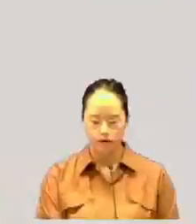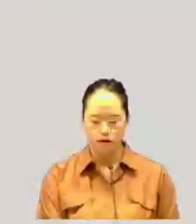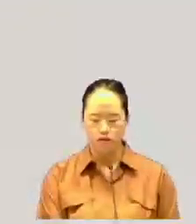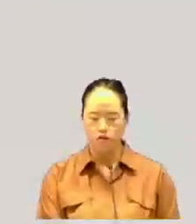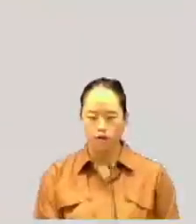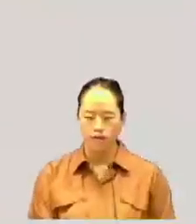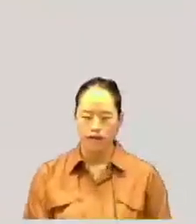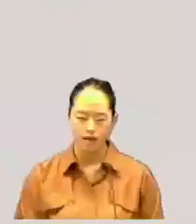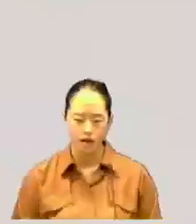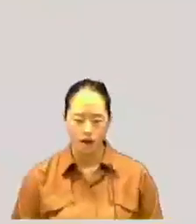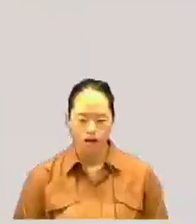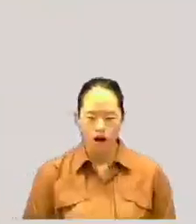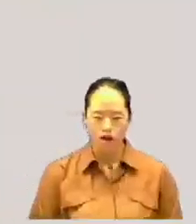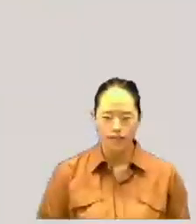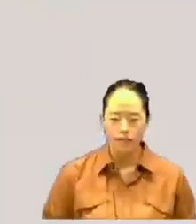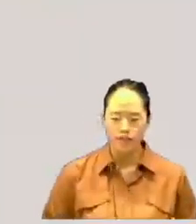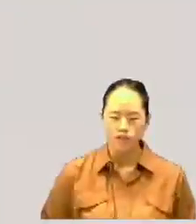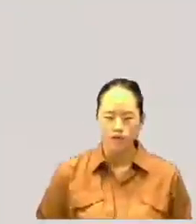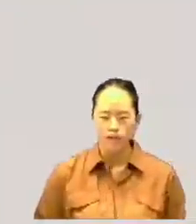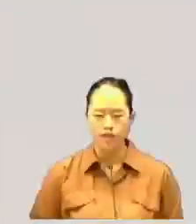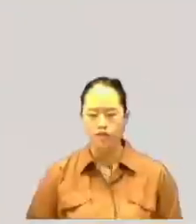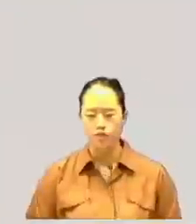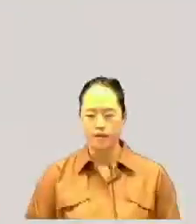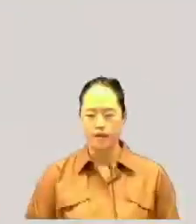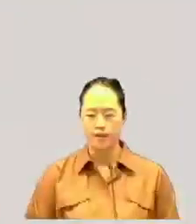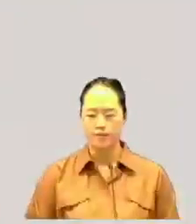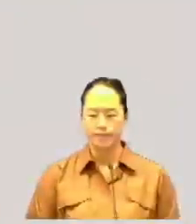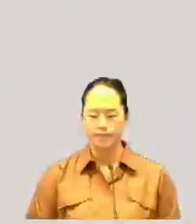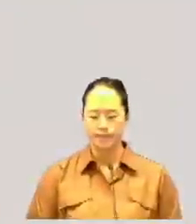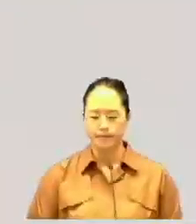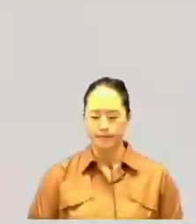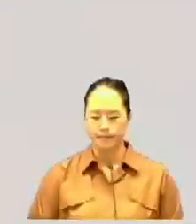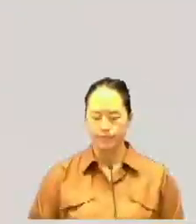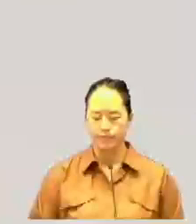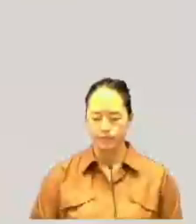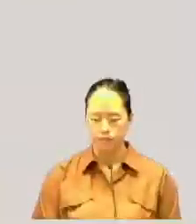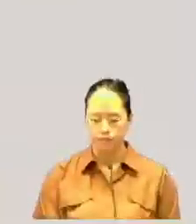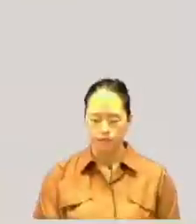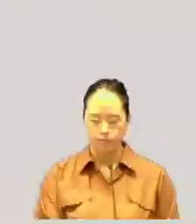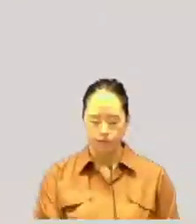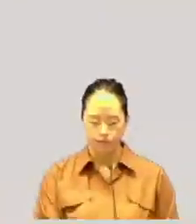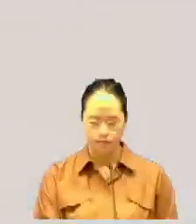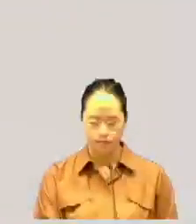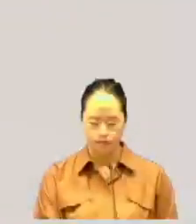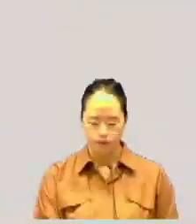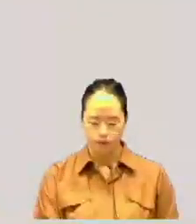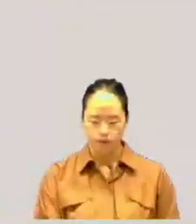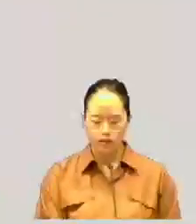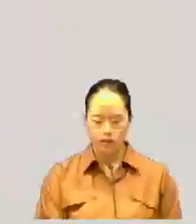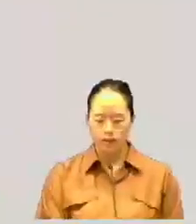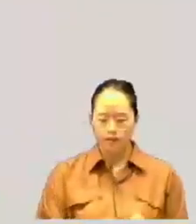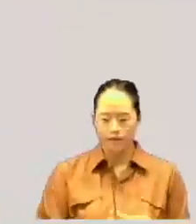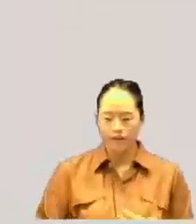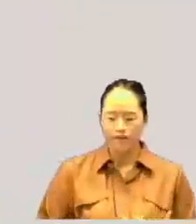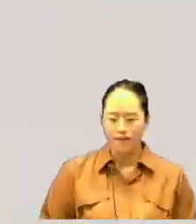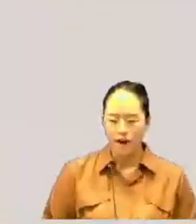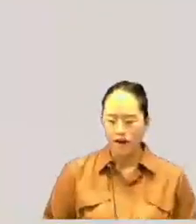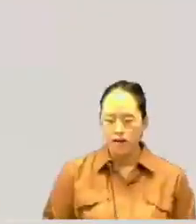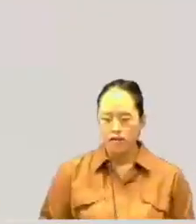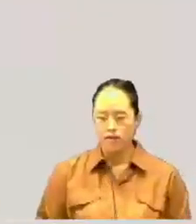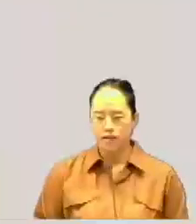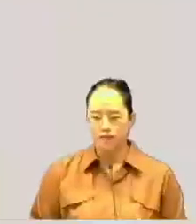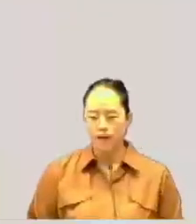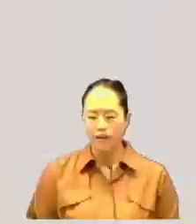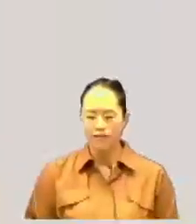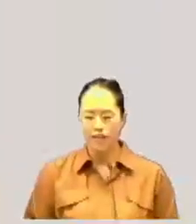呢。所以约伯对神说，神呢，这个对我来说太过分了，太多了，因为他感觉非常